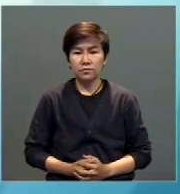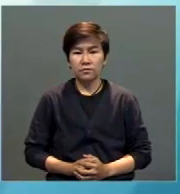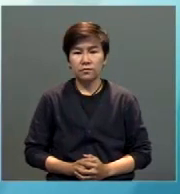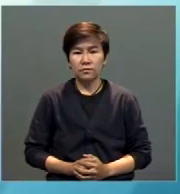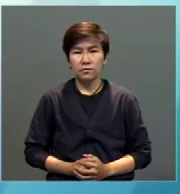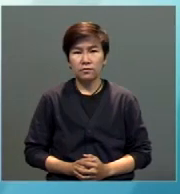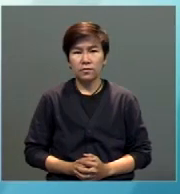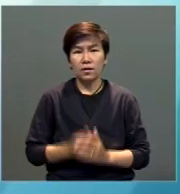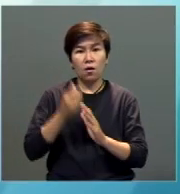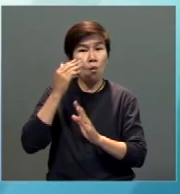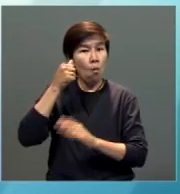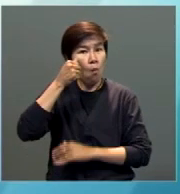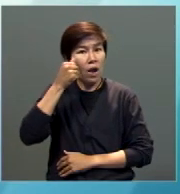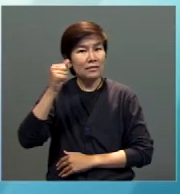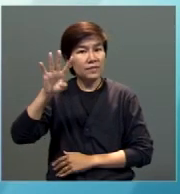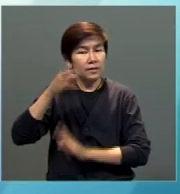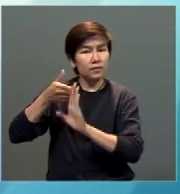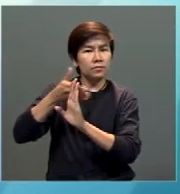จังหวัดที่ยังไม่มีรายงานยังคงเดิมนะครับไปที่อีกแผนภูมินึงนะครับมีตัวเลขของจังหวัดที่ไม่มีรายงานในช่วงของ14